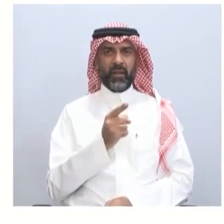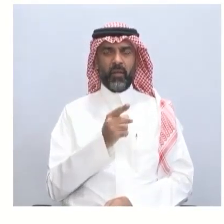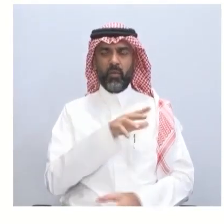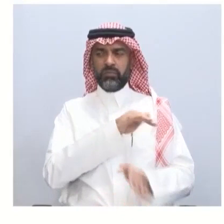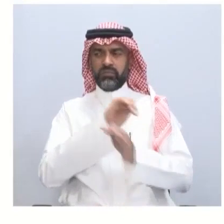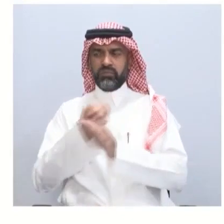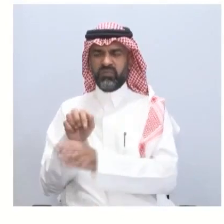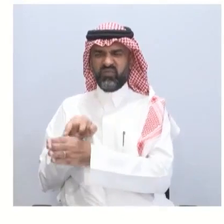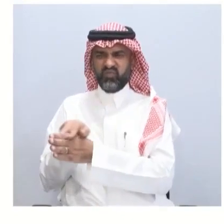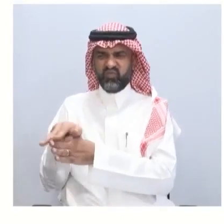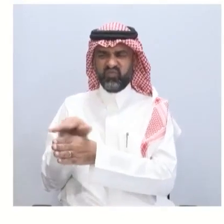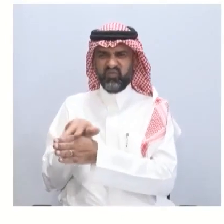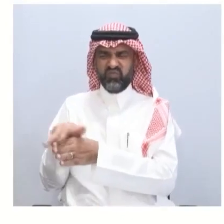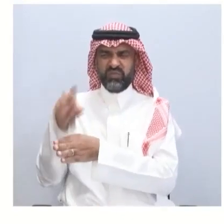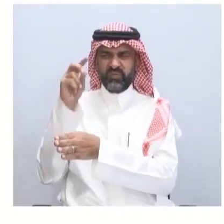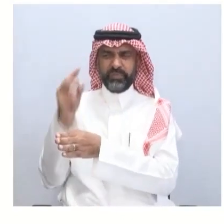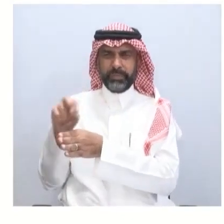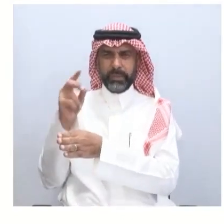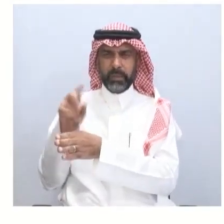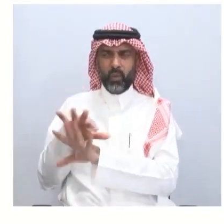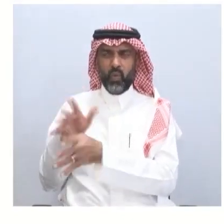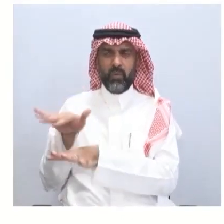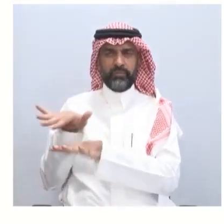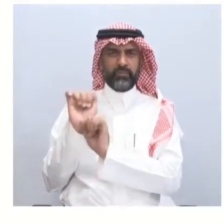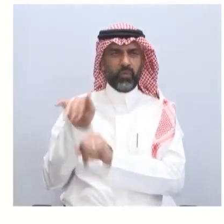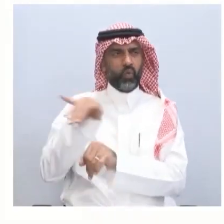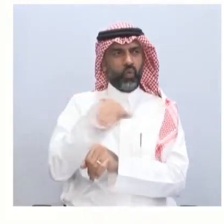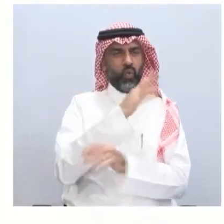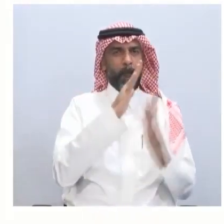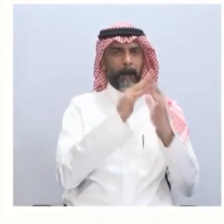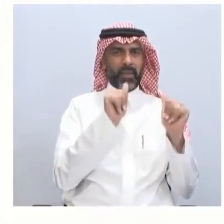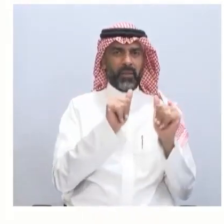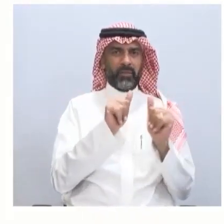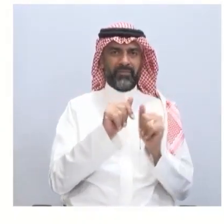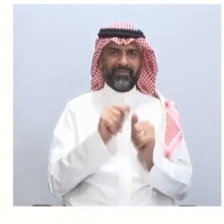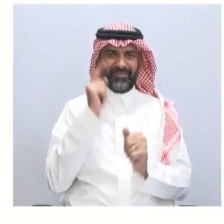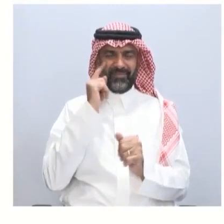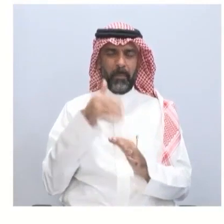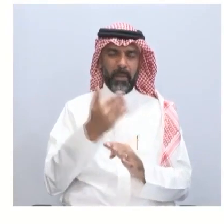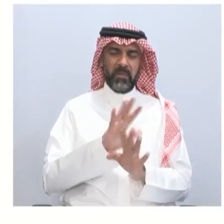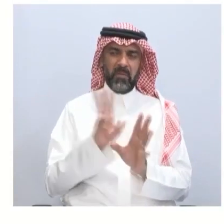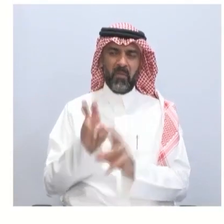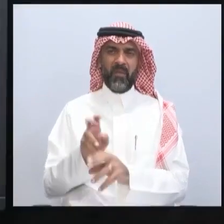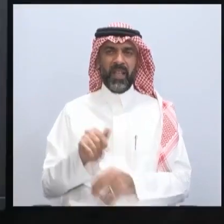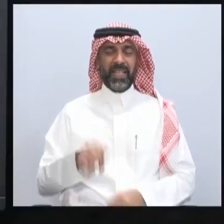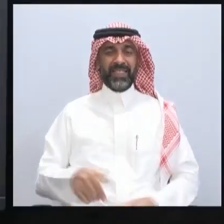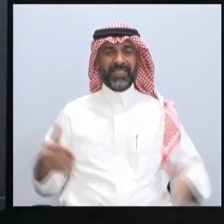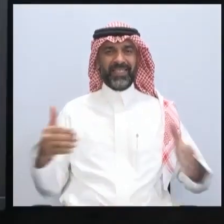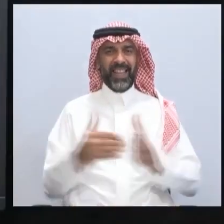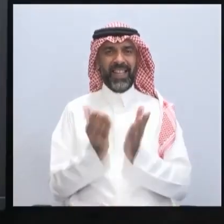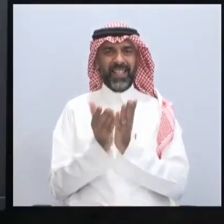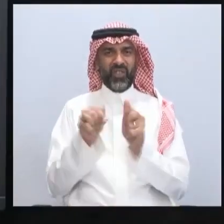دوله قويه في ذلك الوقت تحكمه وبذلك ابنائي وبناتي الطلاب ننهي درسنا لهذا